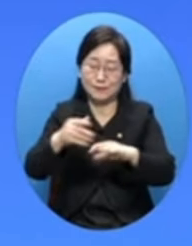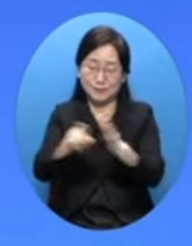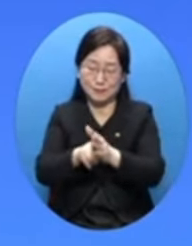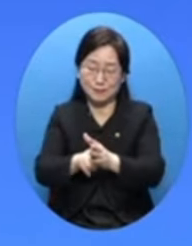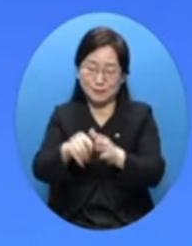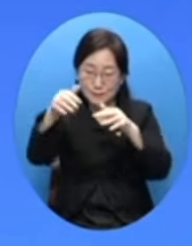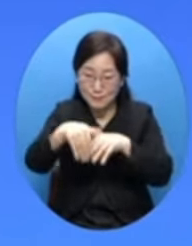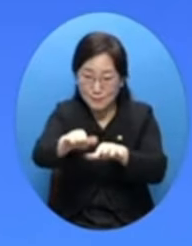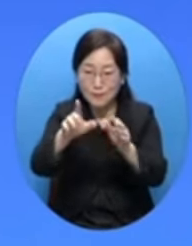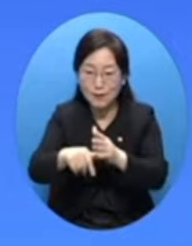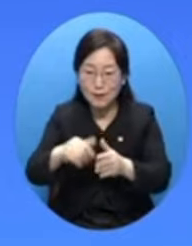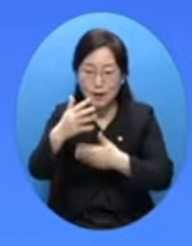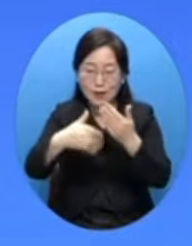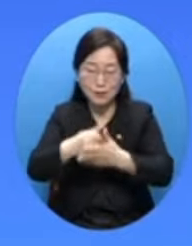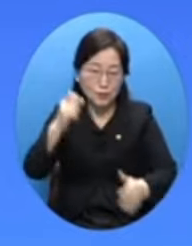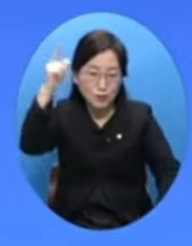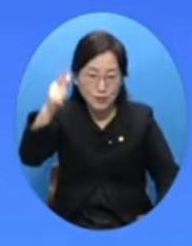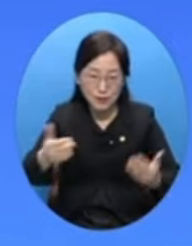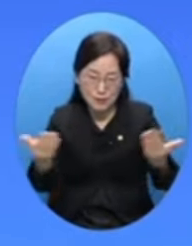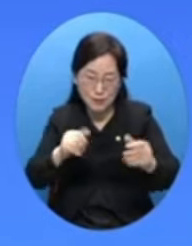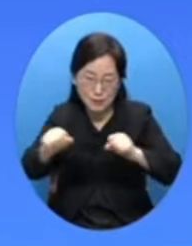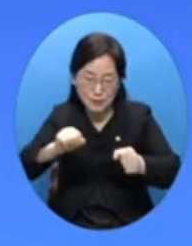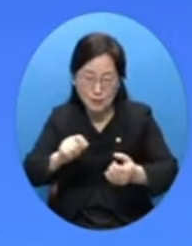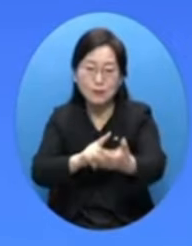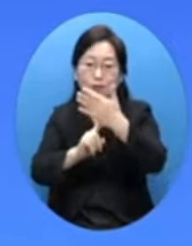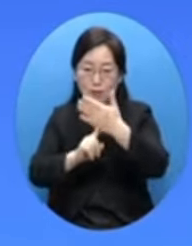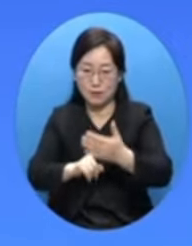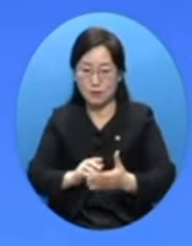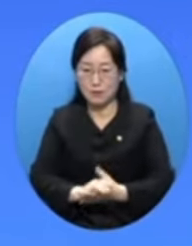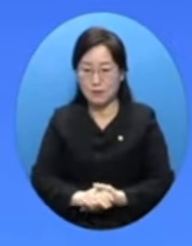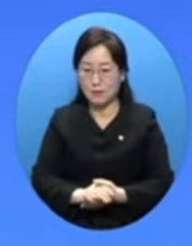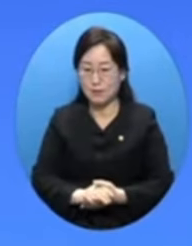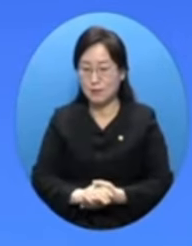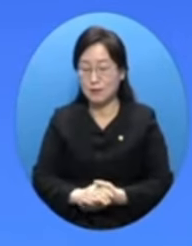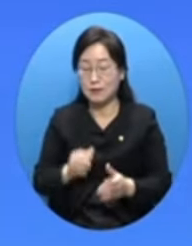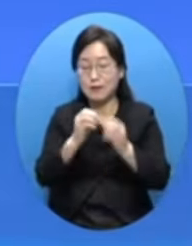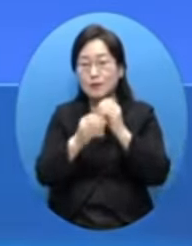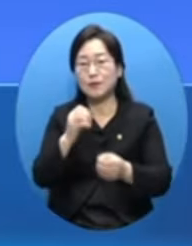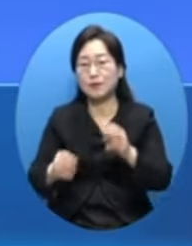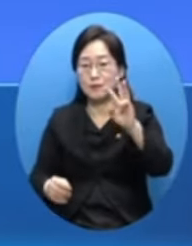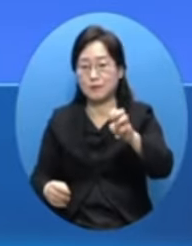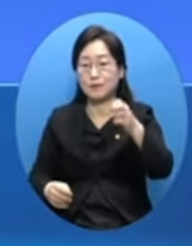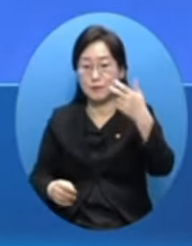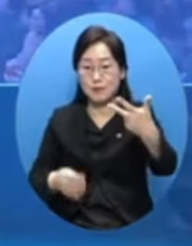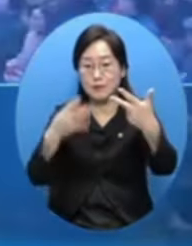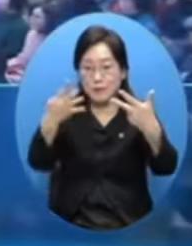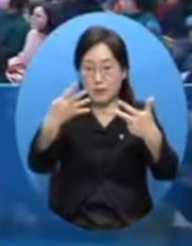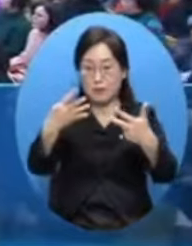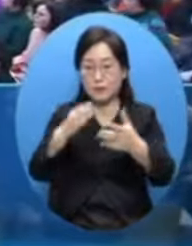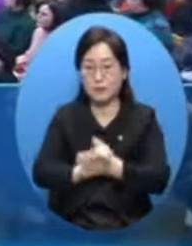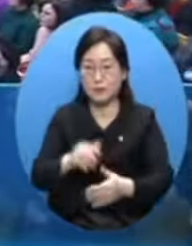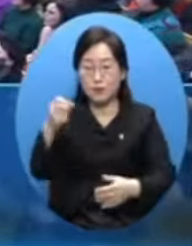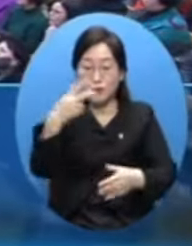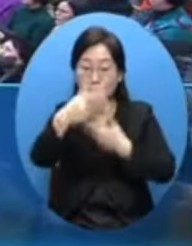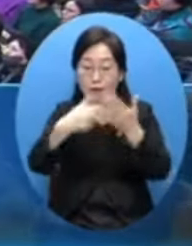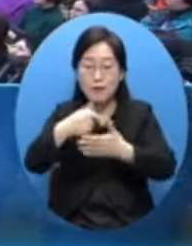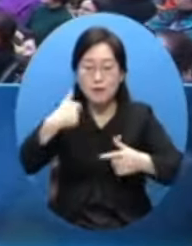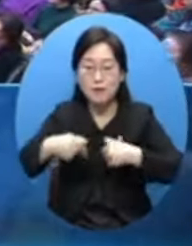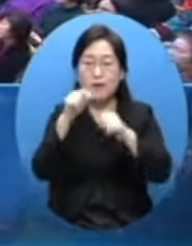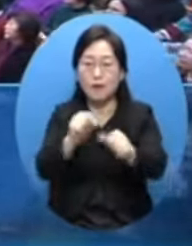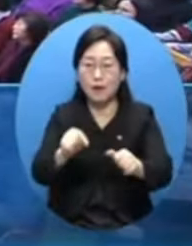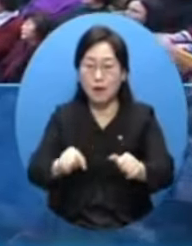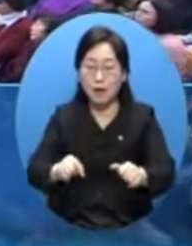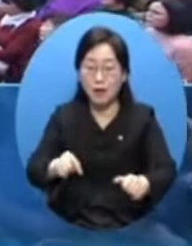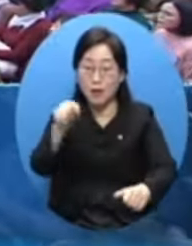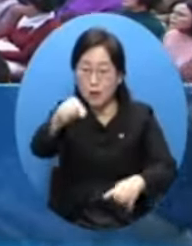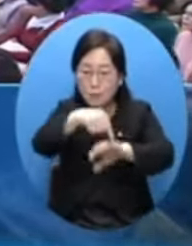때 하나님의 위대한 역사가 상 가운데 나타나게 되는 것입니다 시편 37편 4절입니다 또 야를 기뻐하라 그가